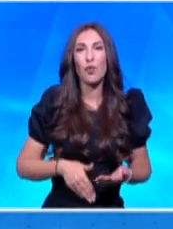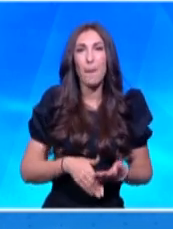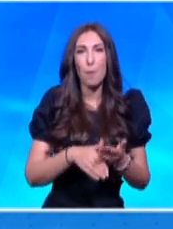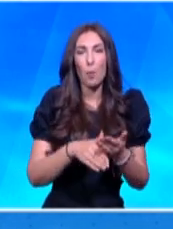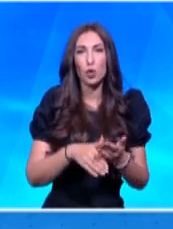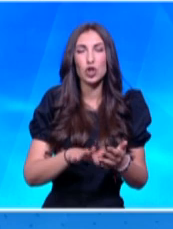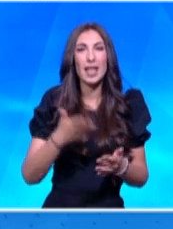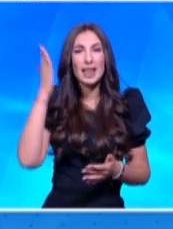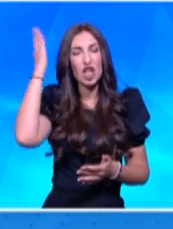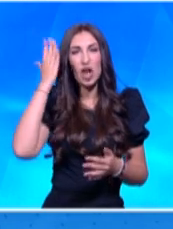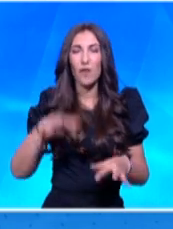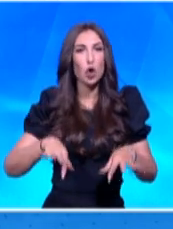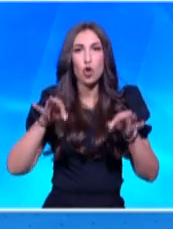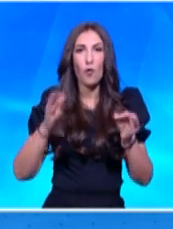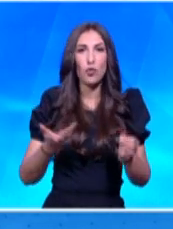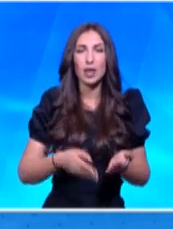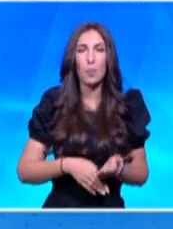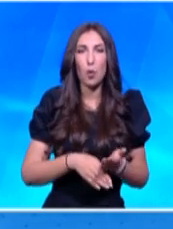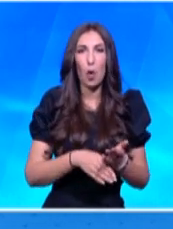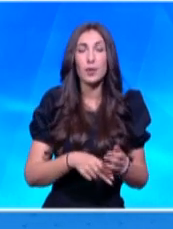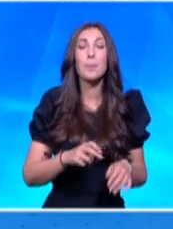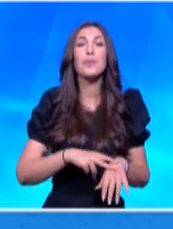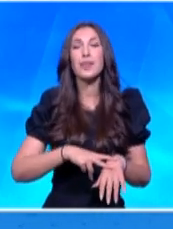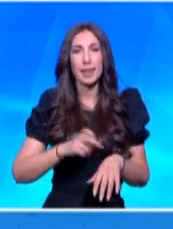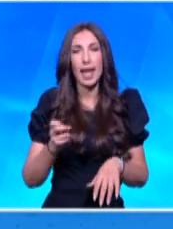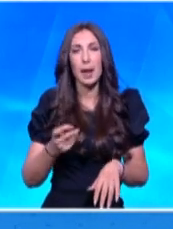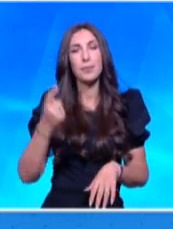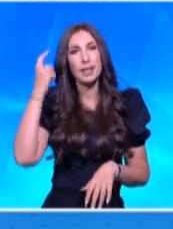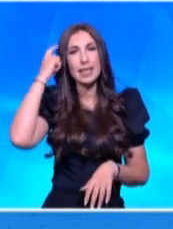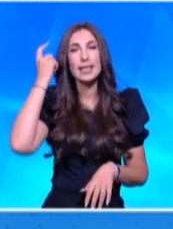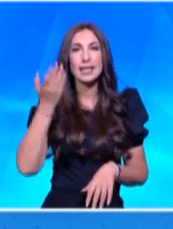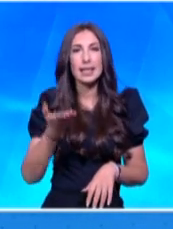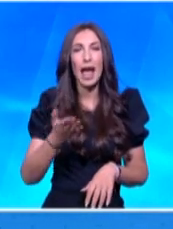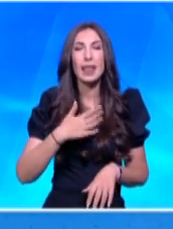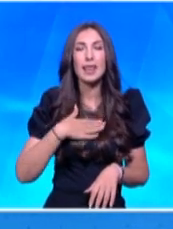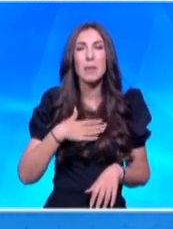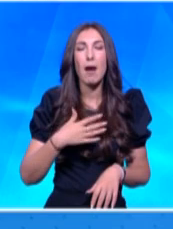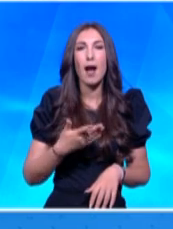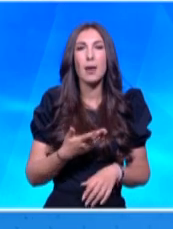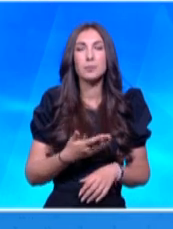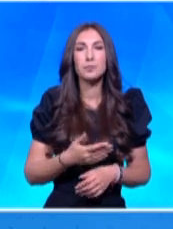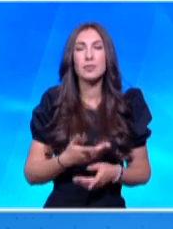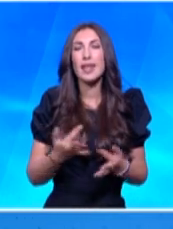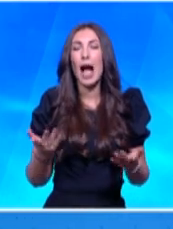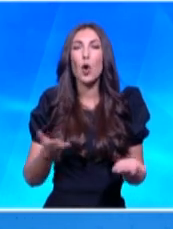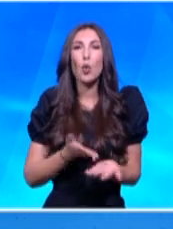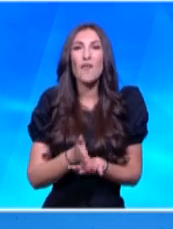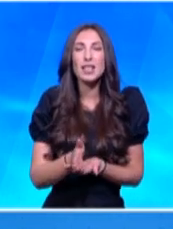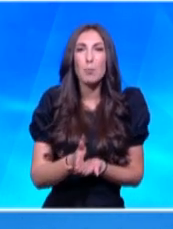помогнато и държавата готова ли е да помогне? Да, знаете, че има няколко